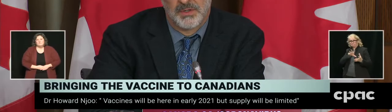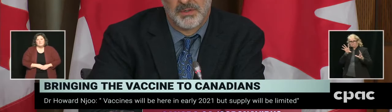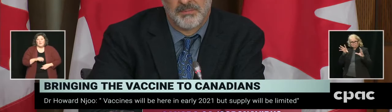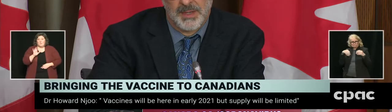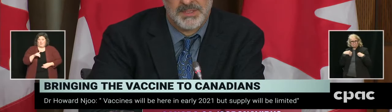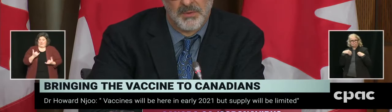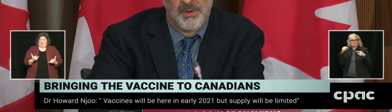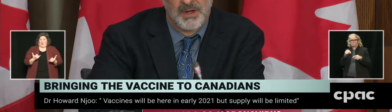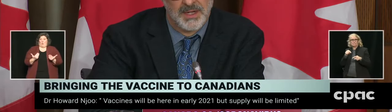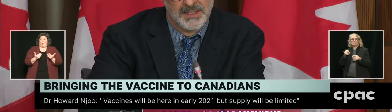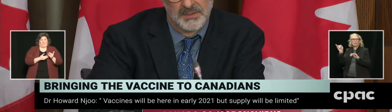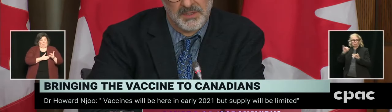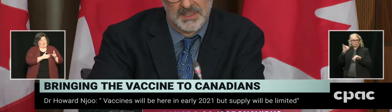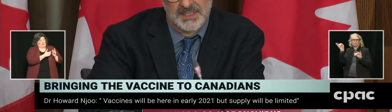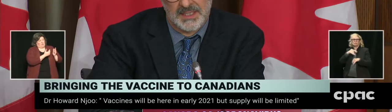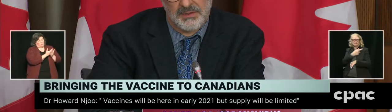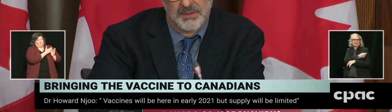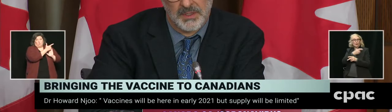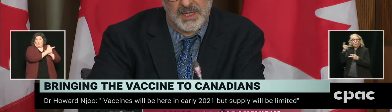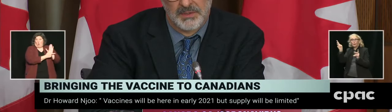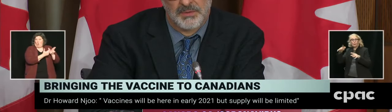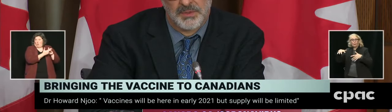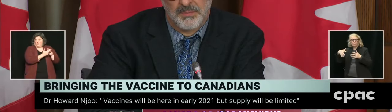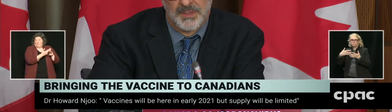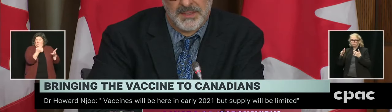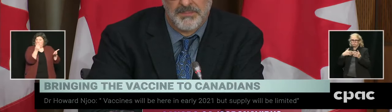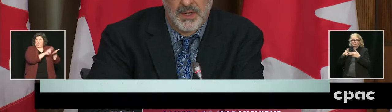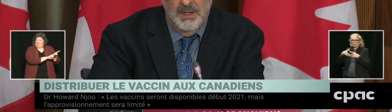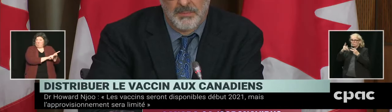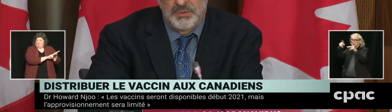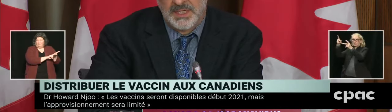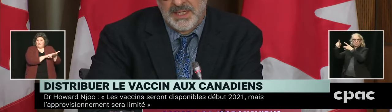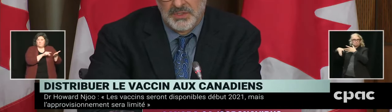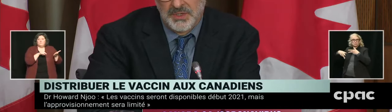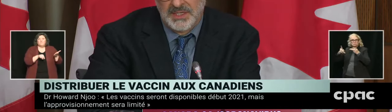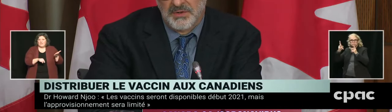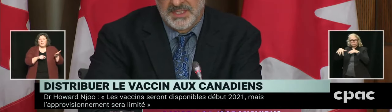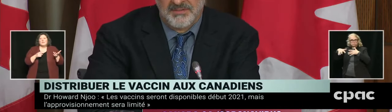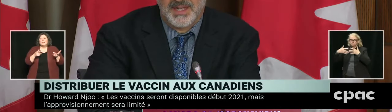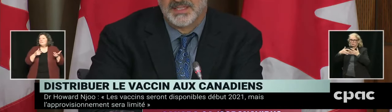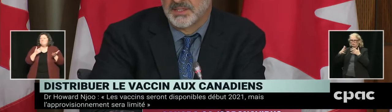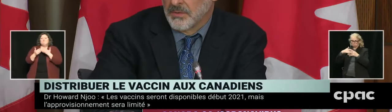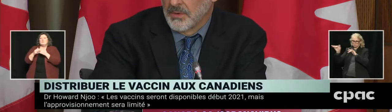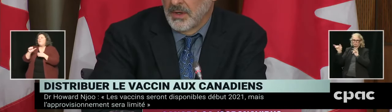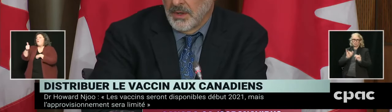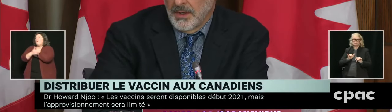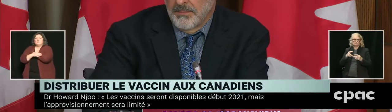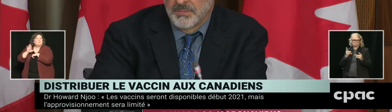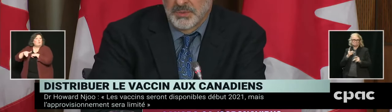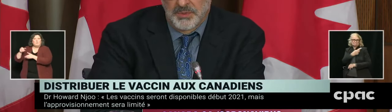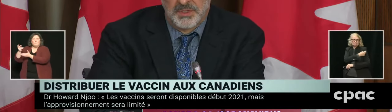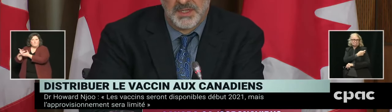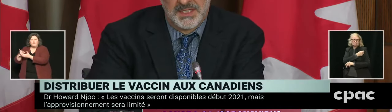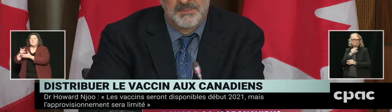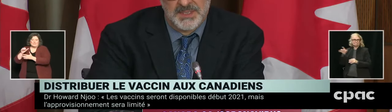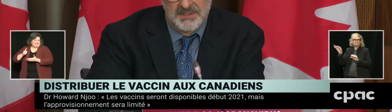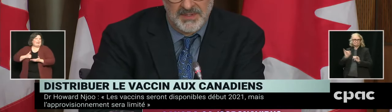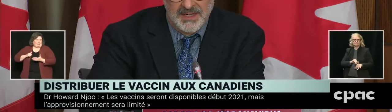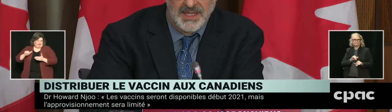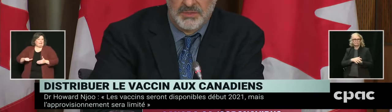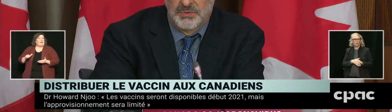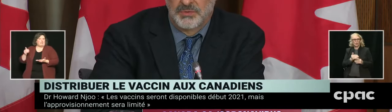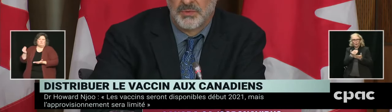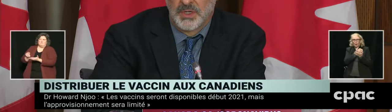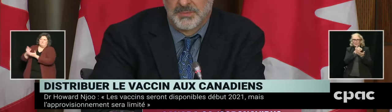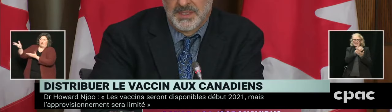médicaments-là, même s'ils n'ont pas encore été autorisés là, dans d'autres pays. Pour ce qui est de la durée de conservation, je n'ai pas de données